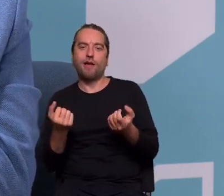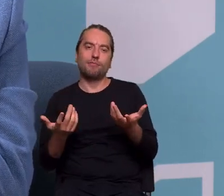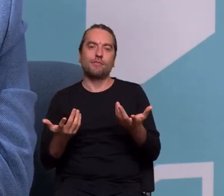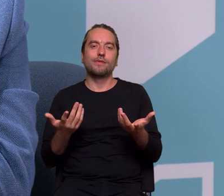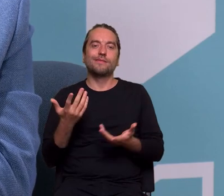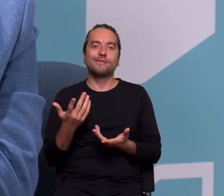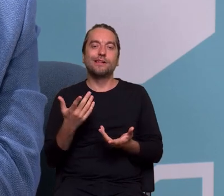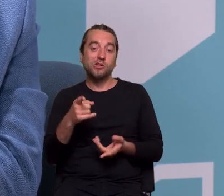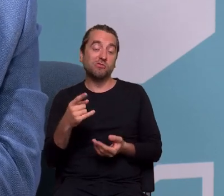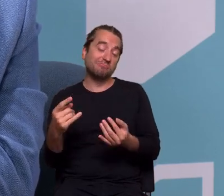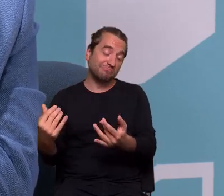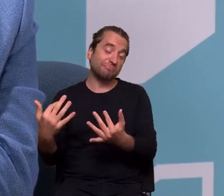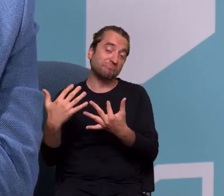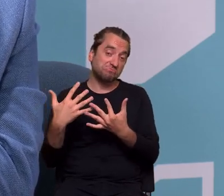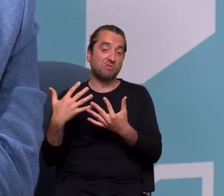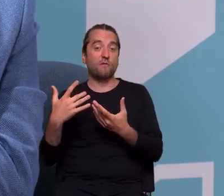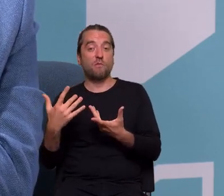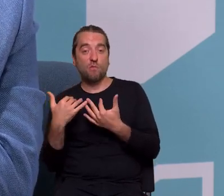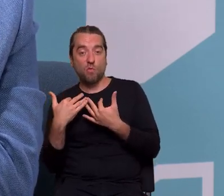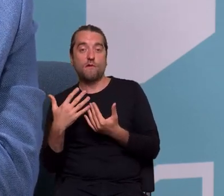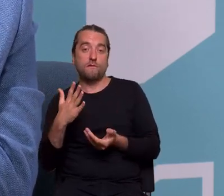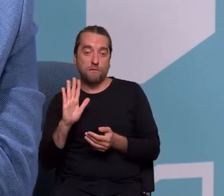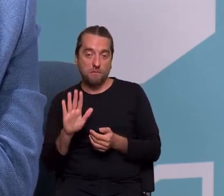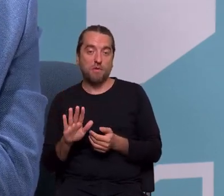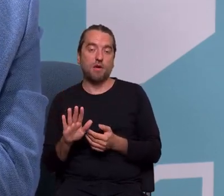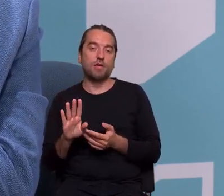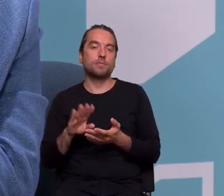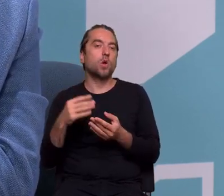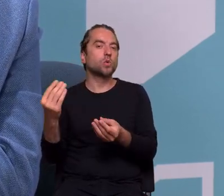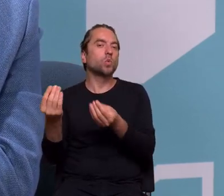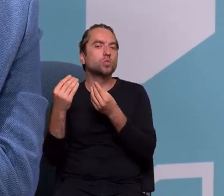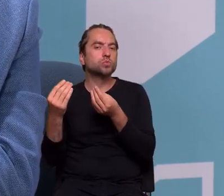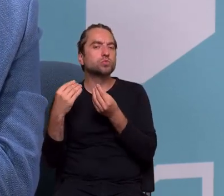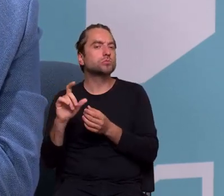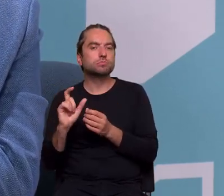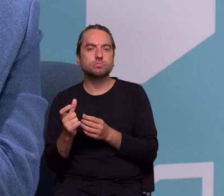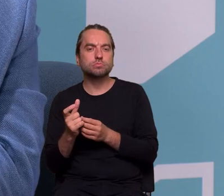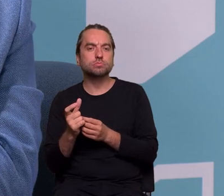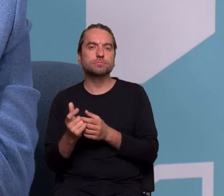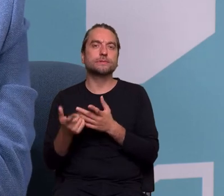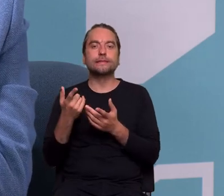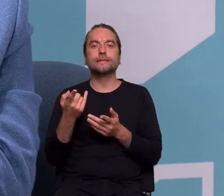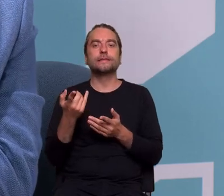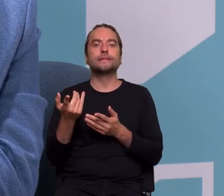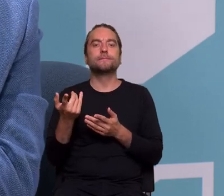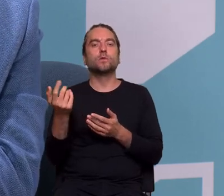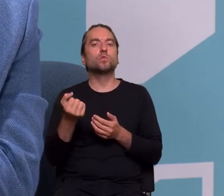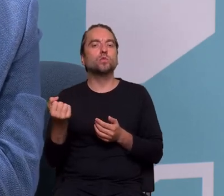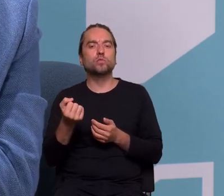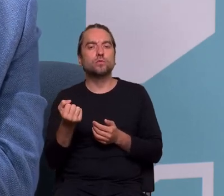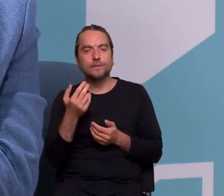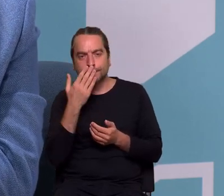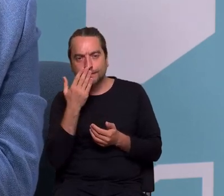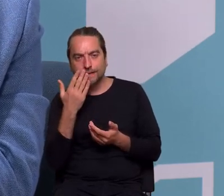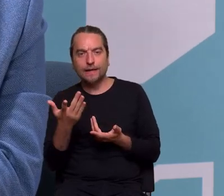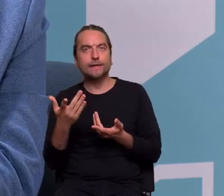na nas pewną presję, ponieważ one jakby uczą nas pewnego sposobu obchodzenia się z